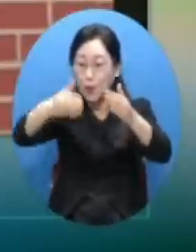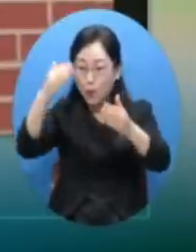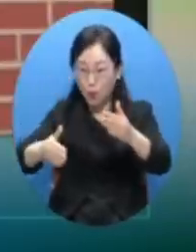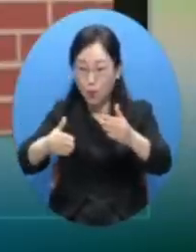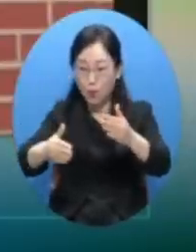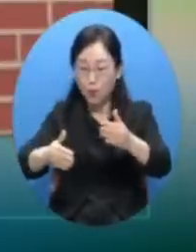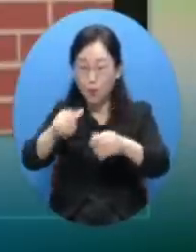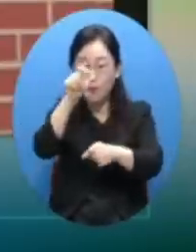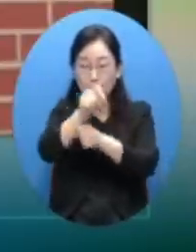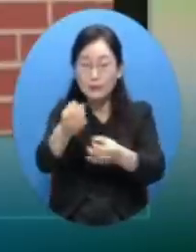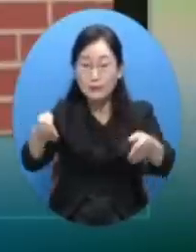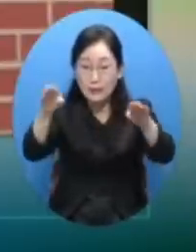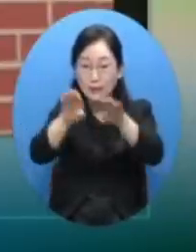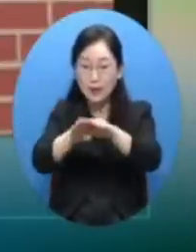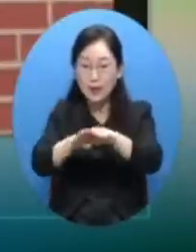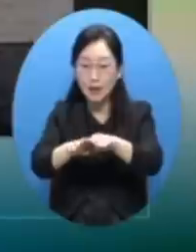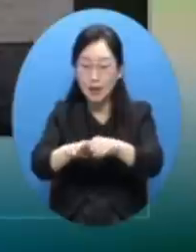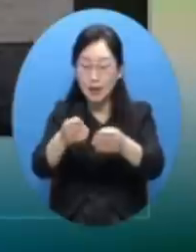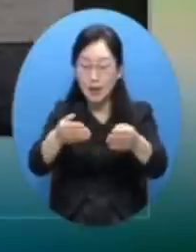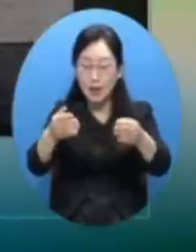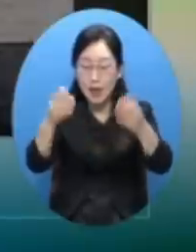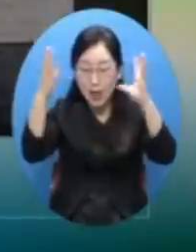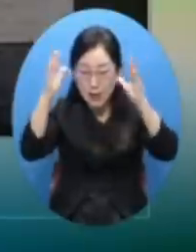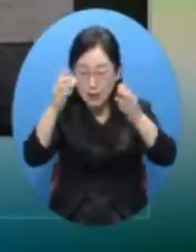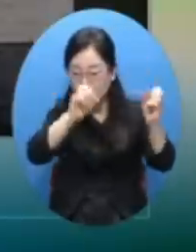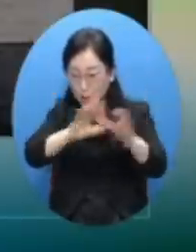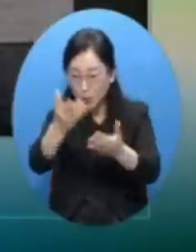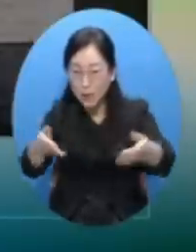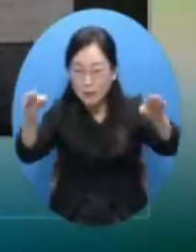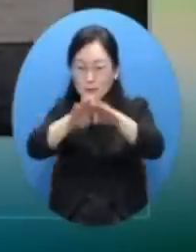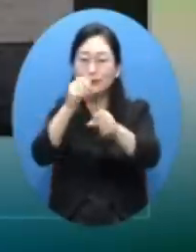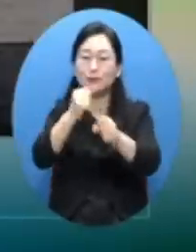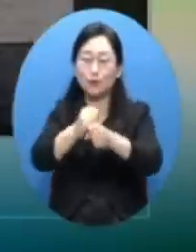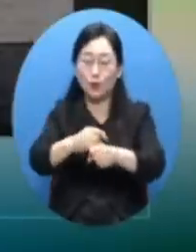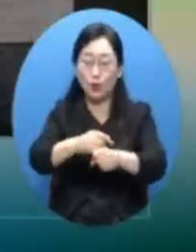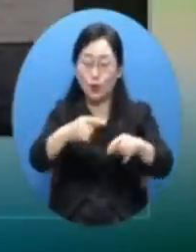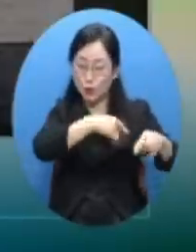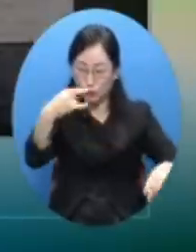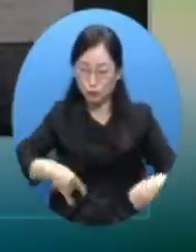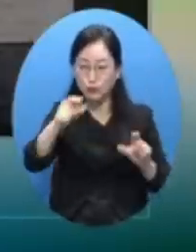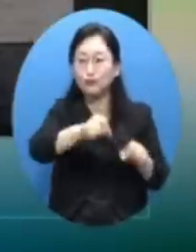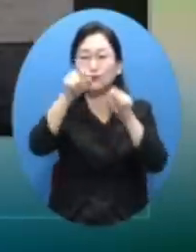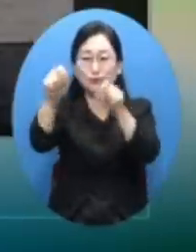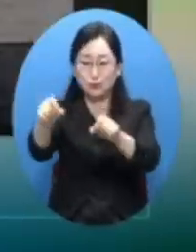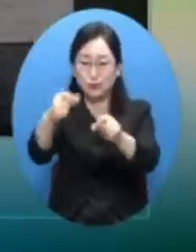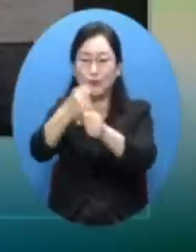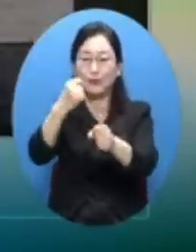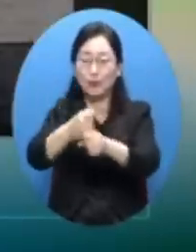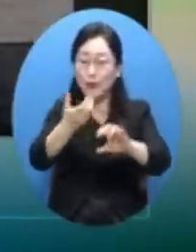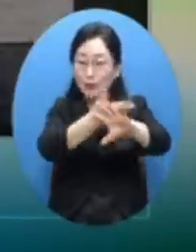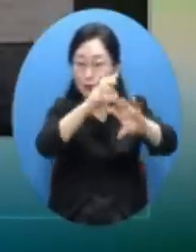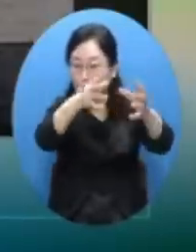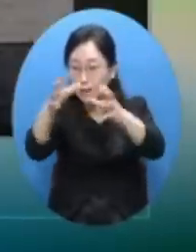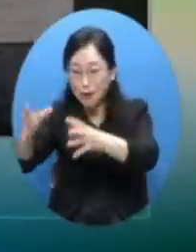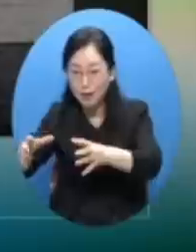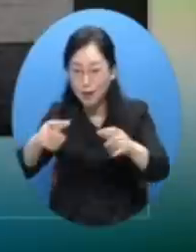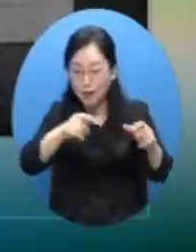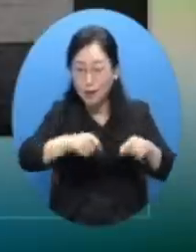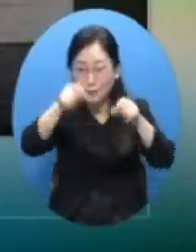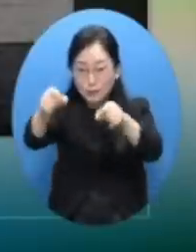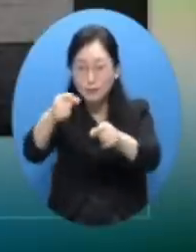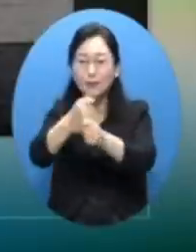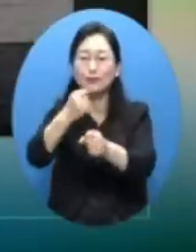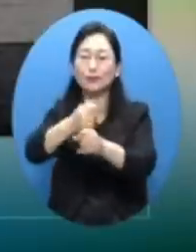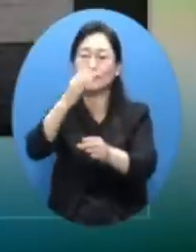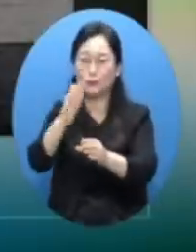설치하는 법안도 만들어지고 중국에도 베이비박스가 만들어지고 많은 나라에서 베이비박스를 만들기 위한 조언을 요청해 왔습니다. 이